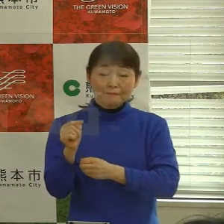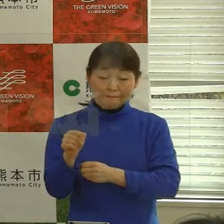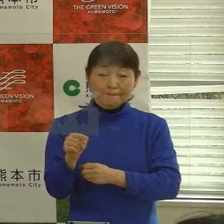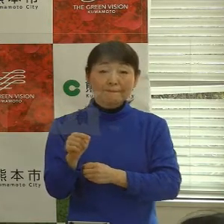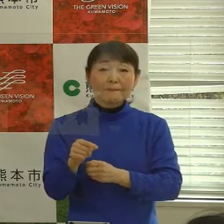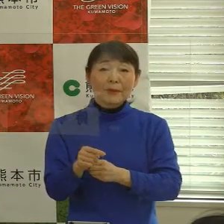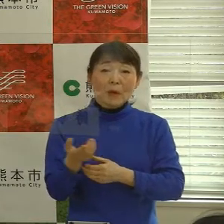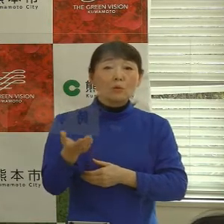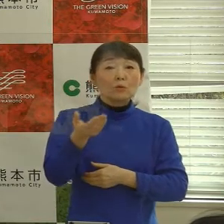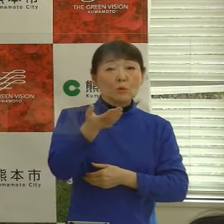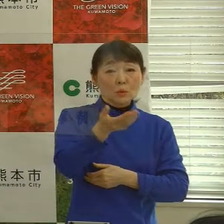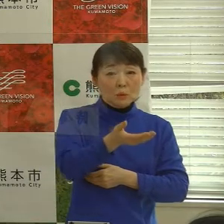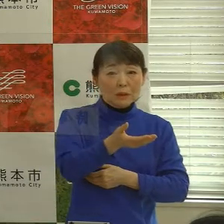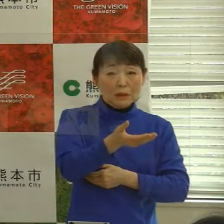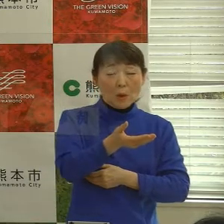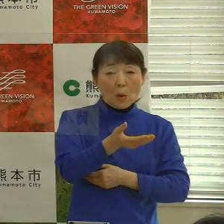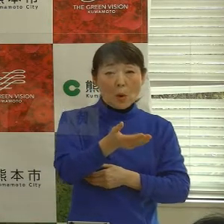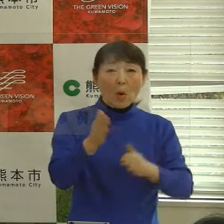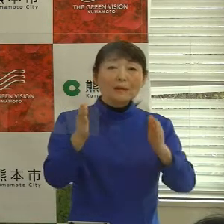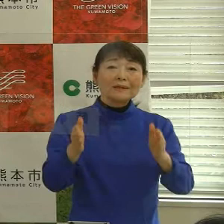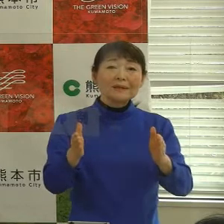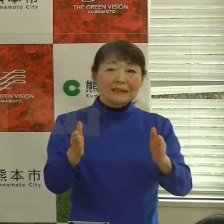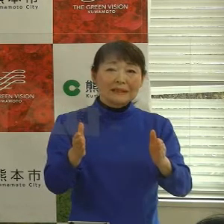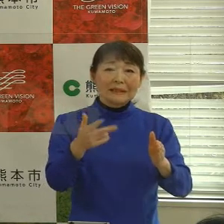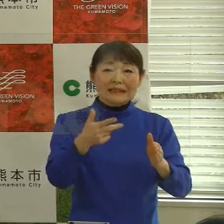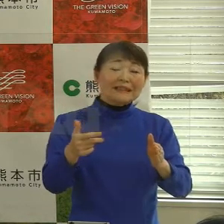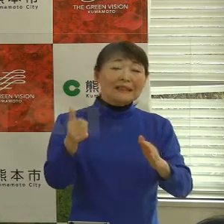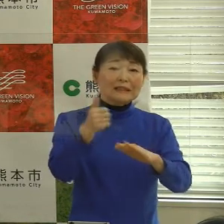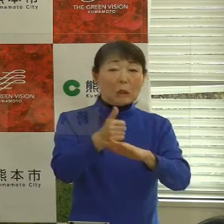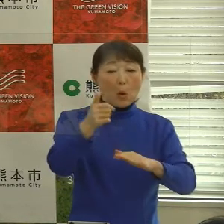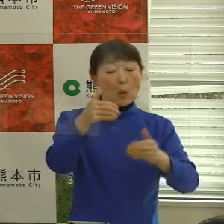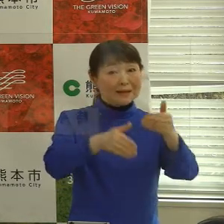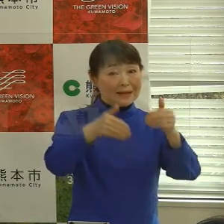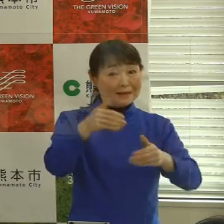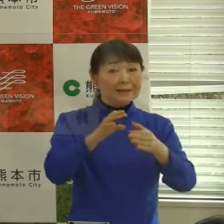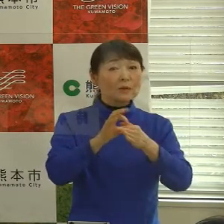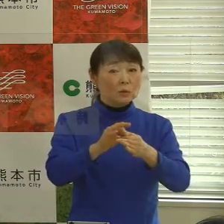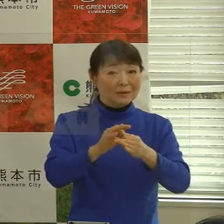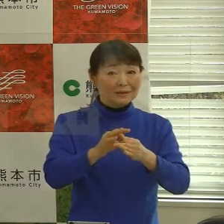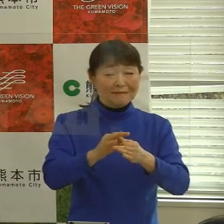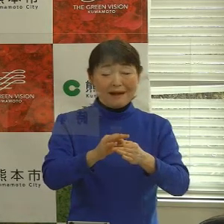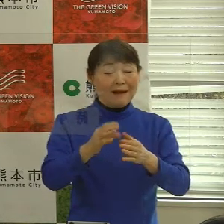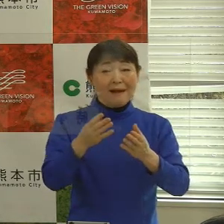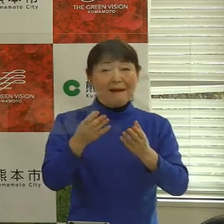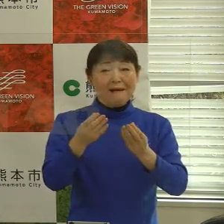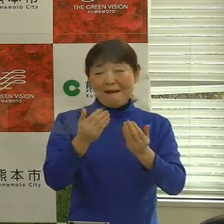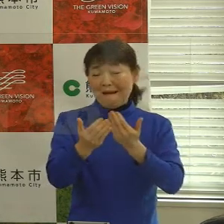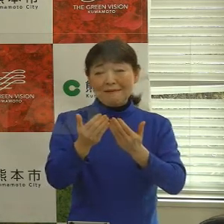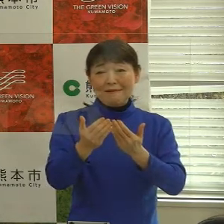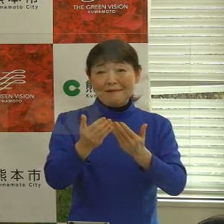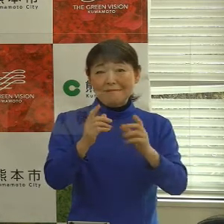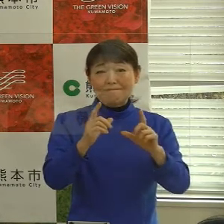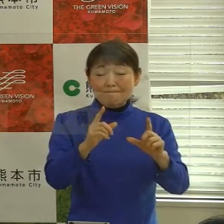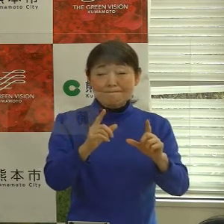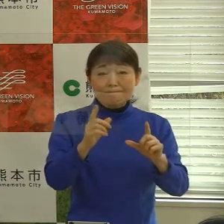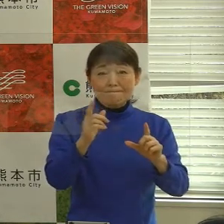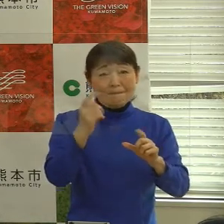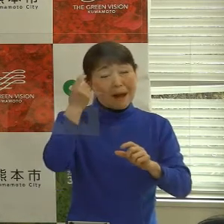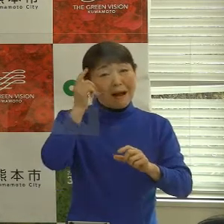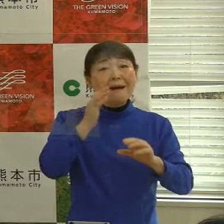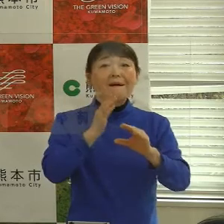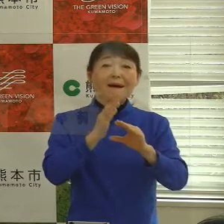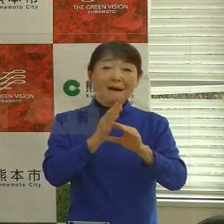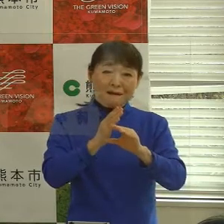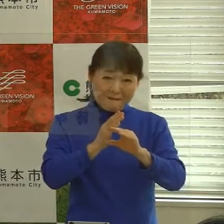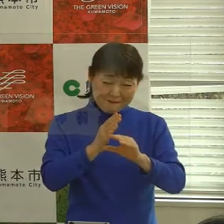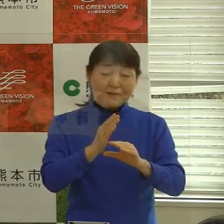この次の任期市長選等々についての態度はまだ明らかにすべき時期ではないというふうに考えており